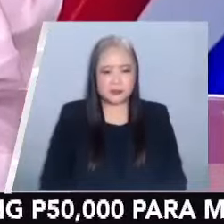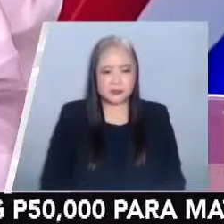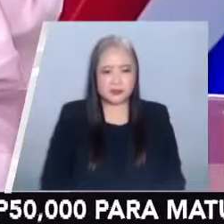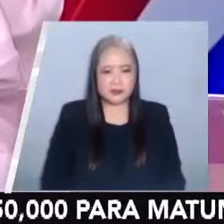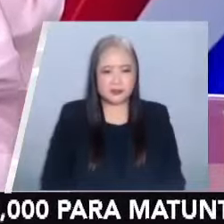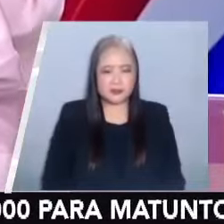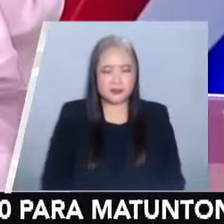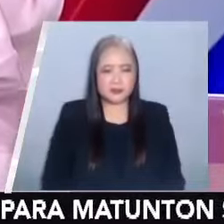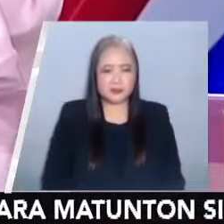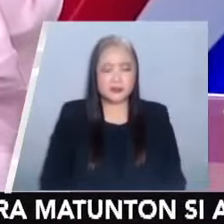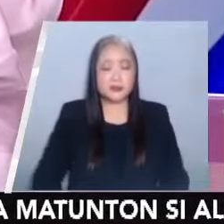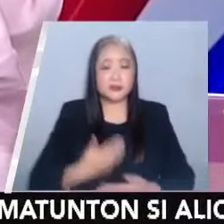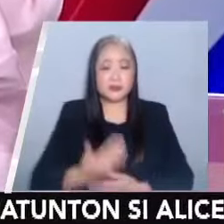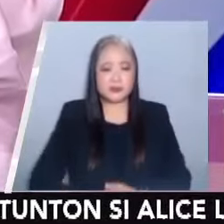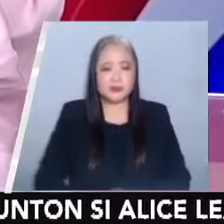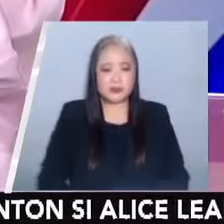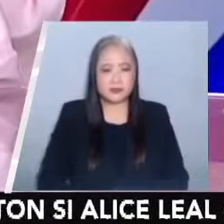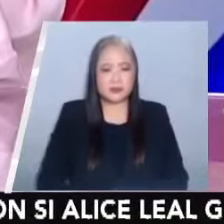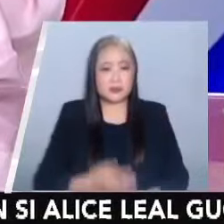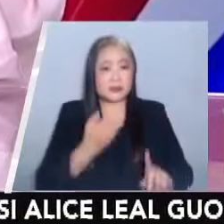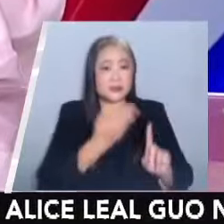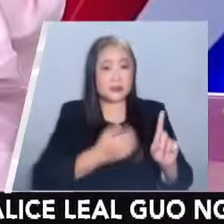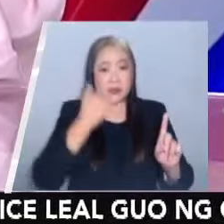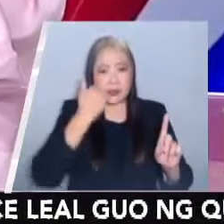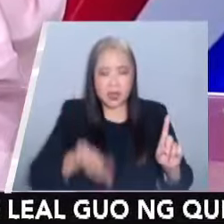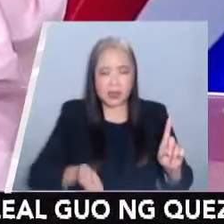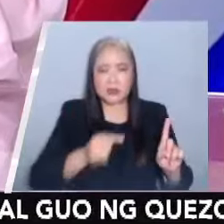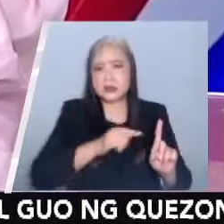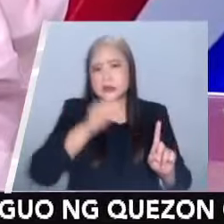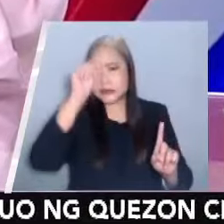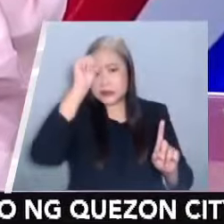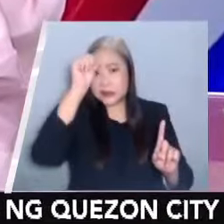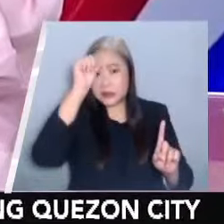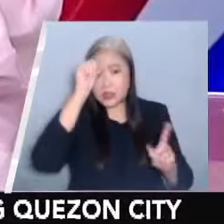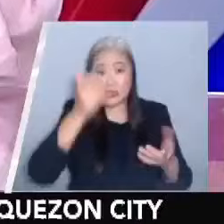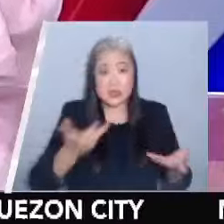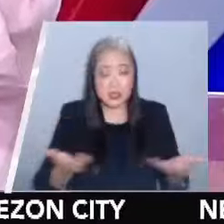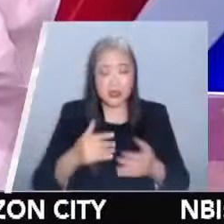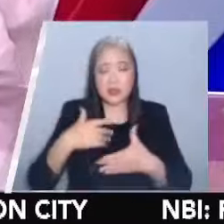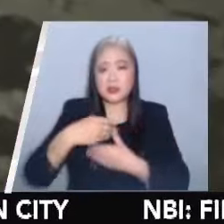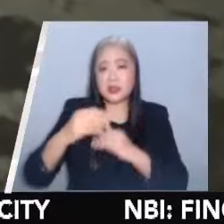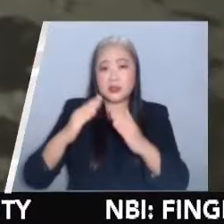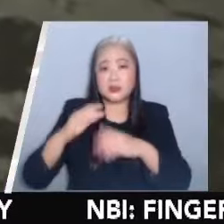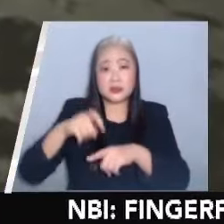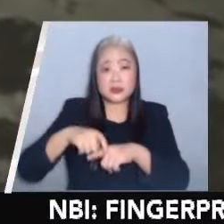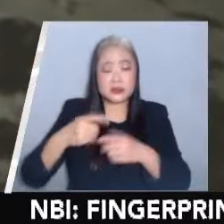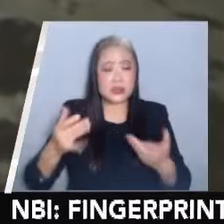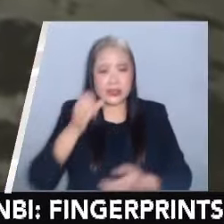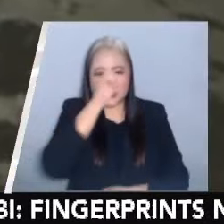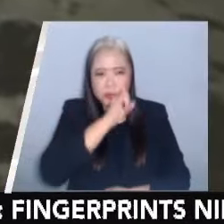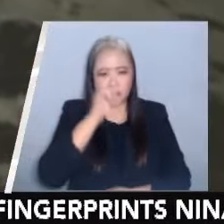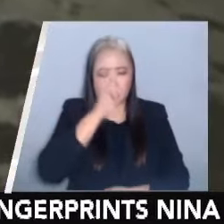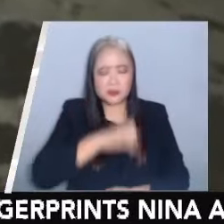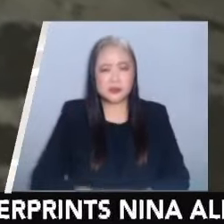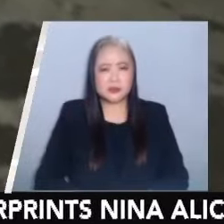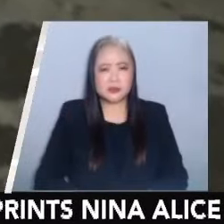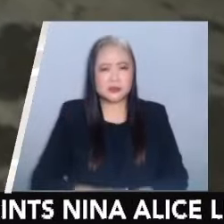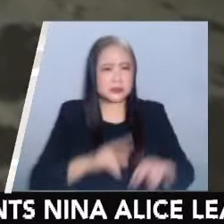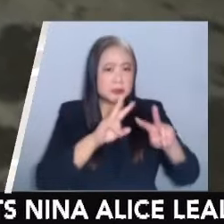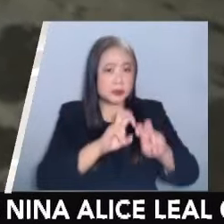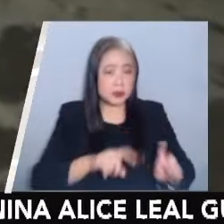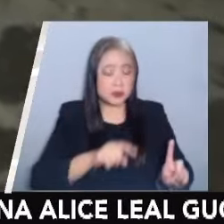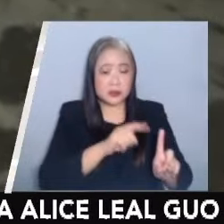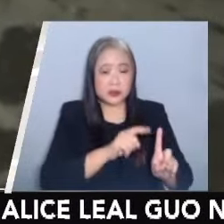Patay matapos barilin ng isang Indian national sa labas ng kanyang inuupahang bahay sa Iloilo City. Batay sa investigasyon, ipapark sana ng biktima ang